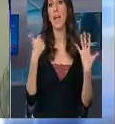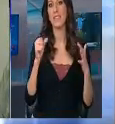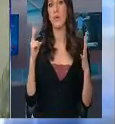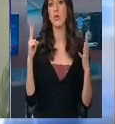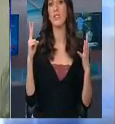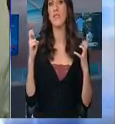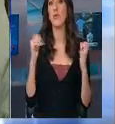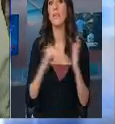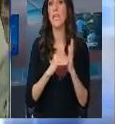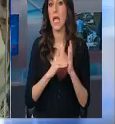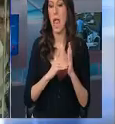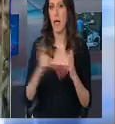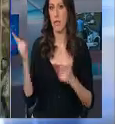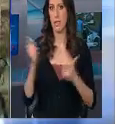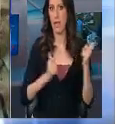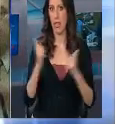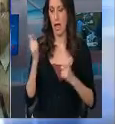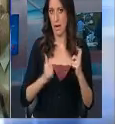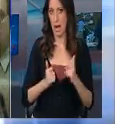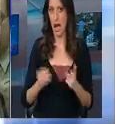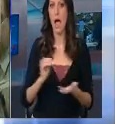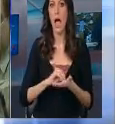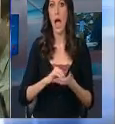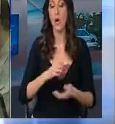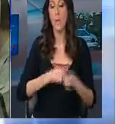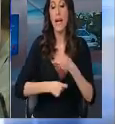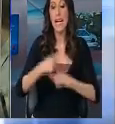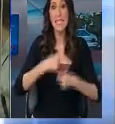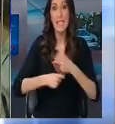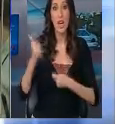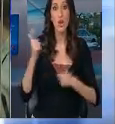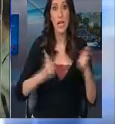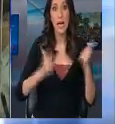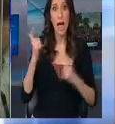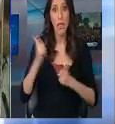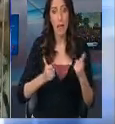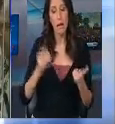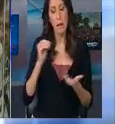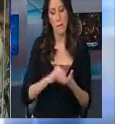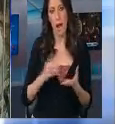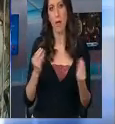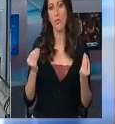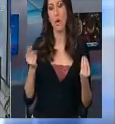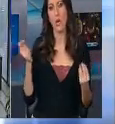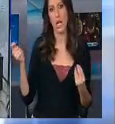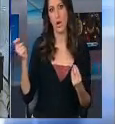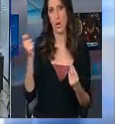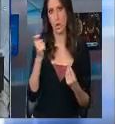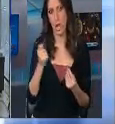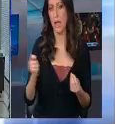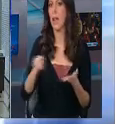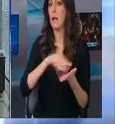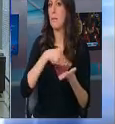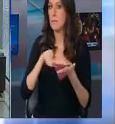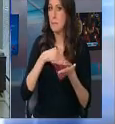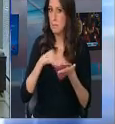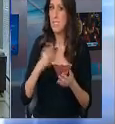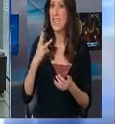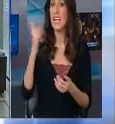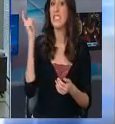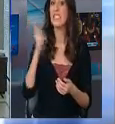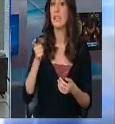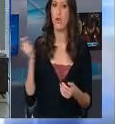είναι 1 στα 3 καταναλωτικά δάνεια, καθώς ενώ έχουν αυξηθεί κατά 30% οι καθυστερήσεις στις δόσεις πιστωτικών καρτών.